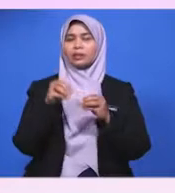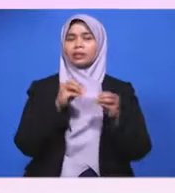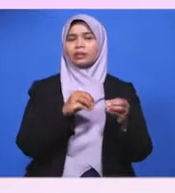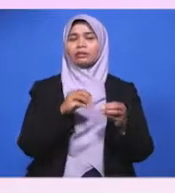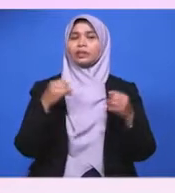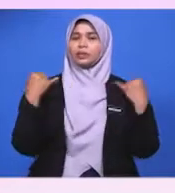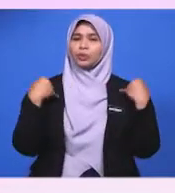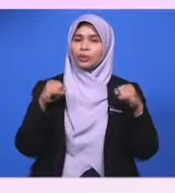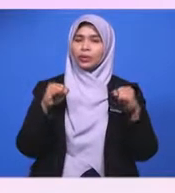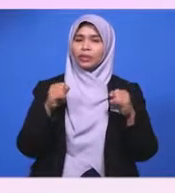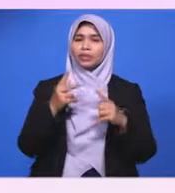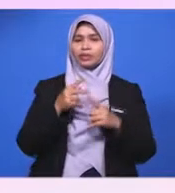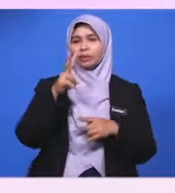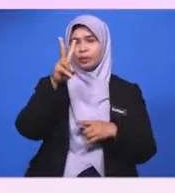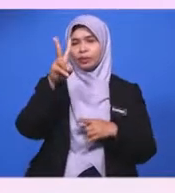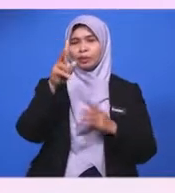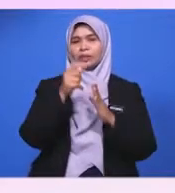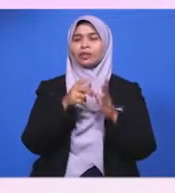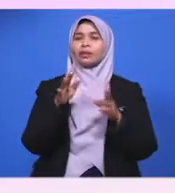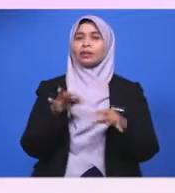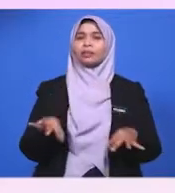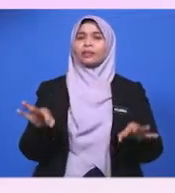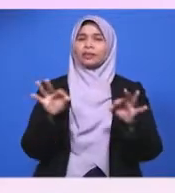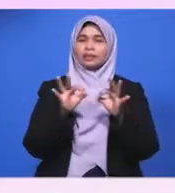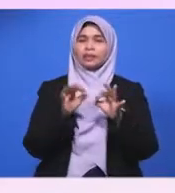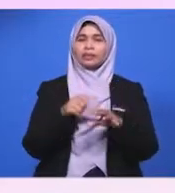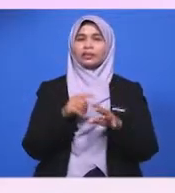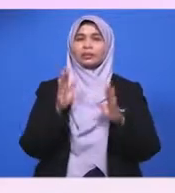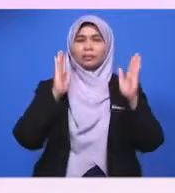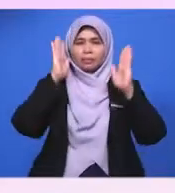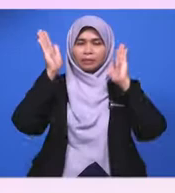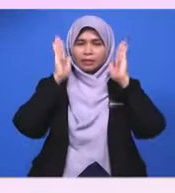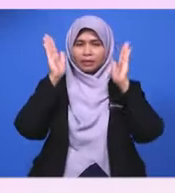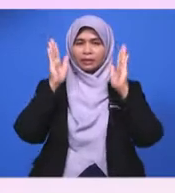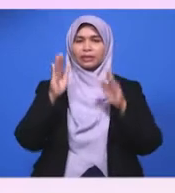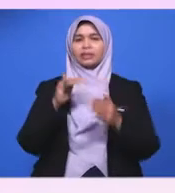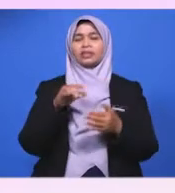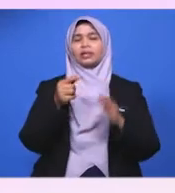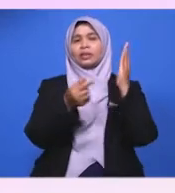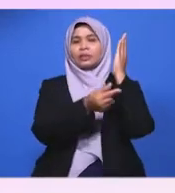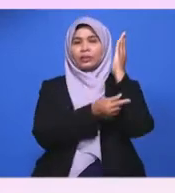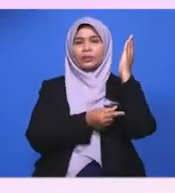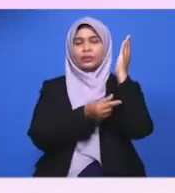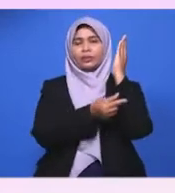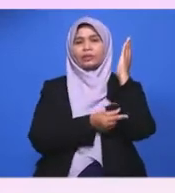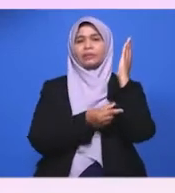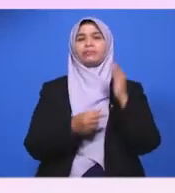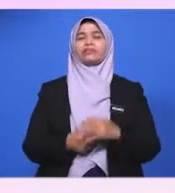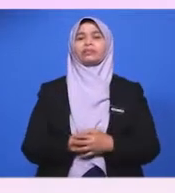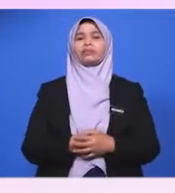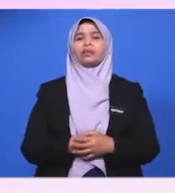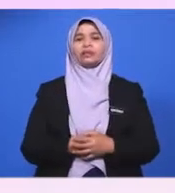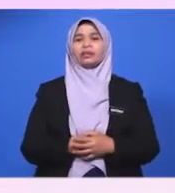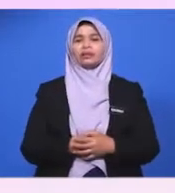tanaman jualan kedua terpenting di Malaysia iaitu getah. Menurut Majlis